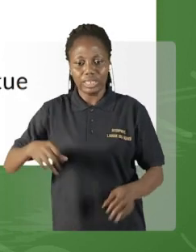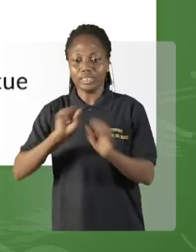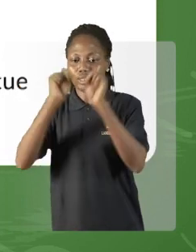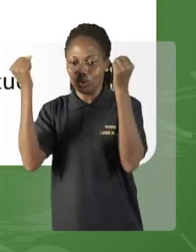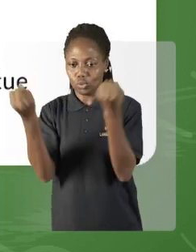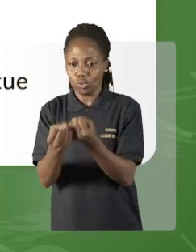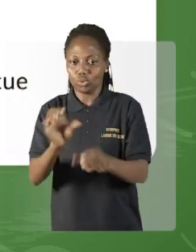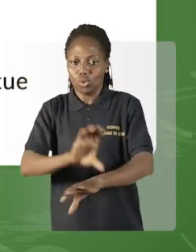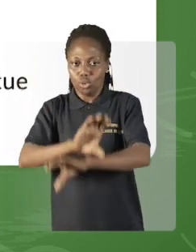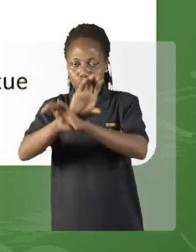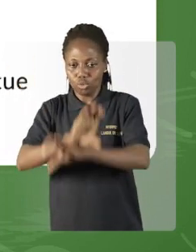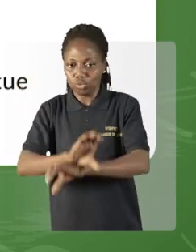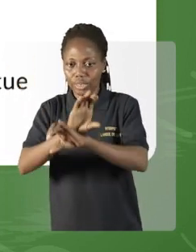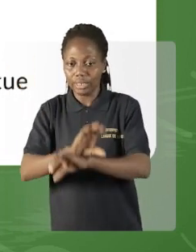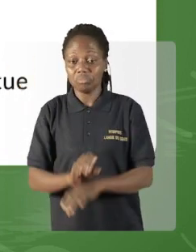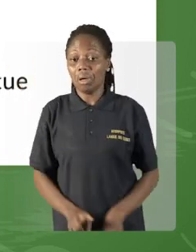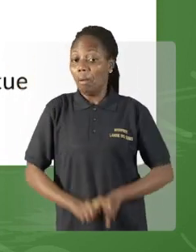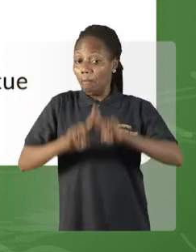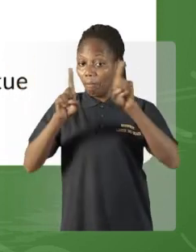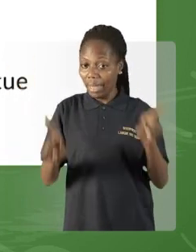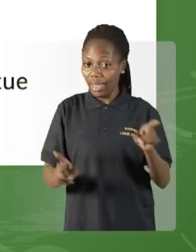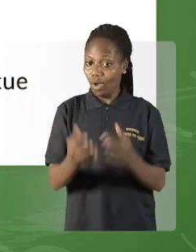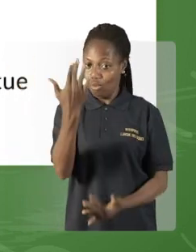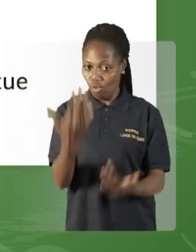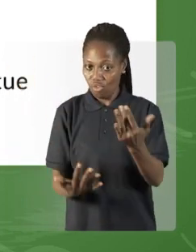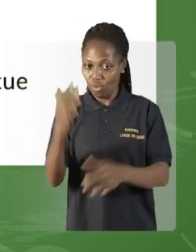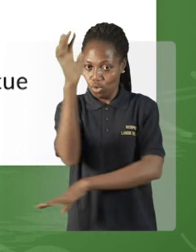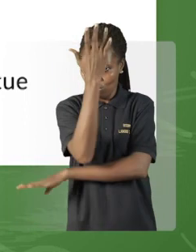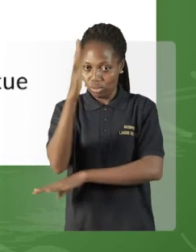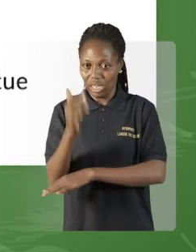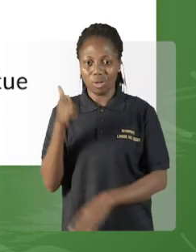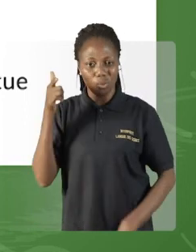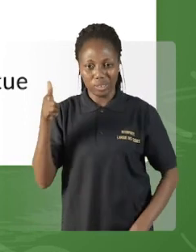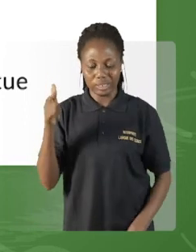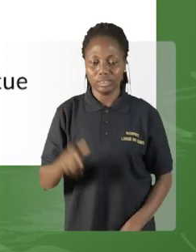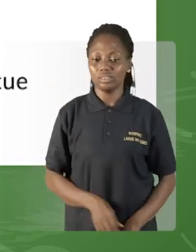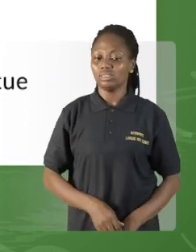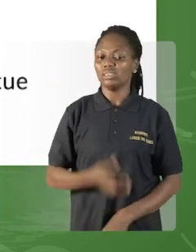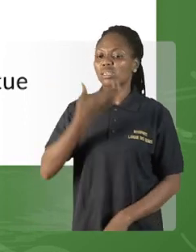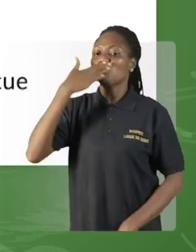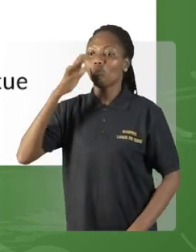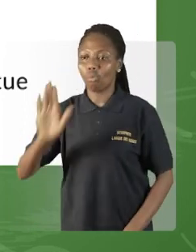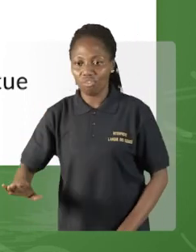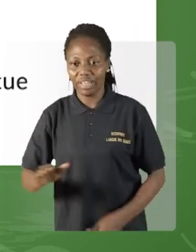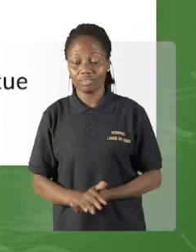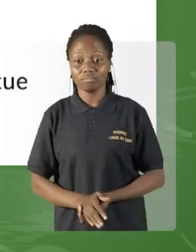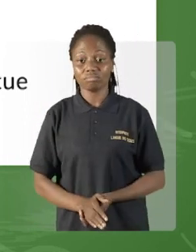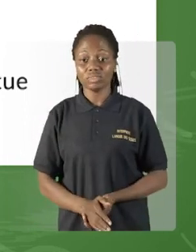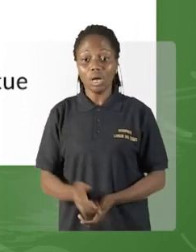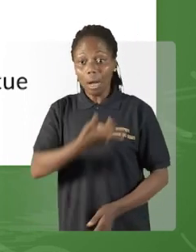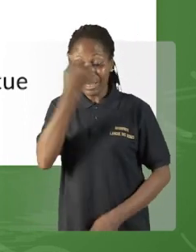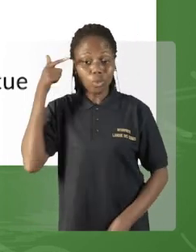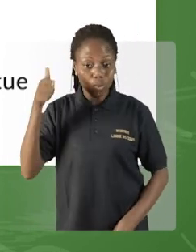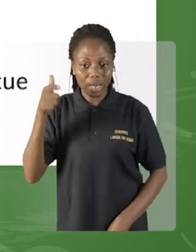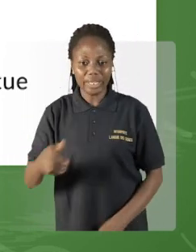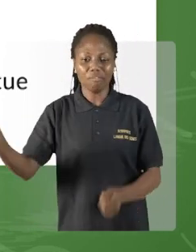Le feu de brousse, par contre, est dévastateur et ne constitue pas un